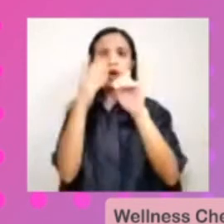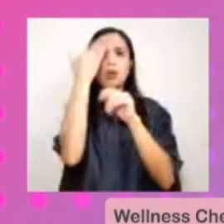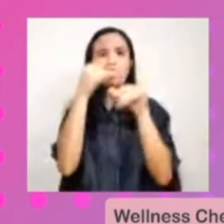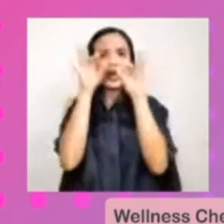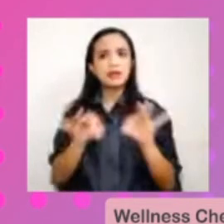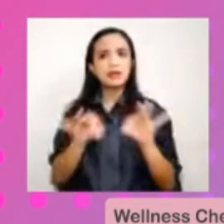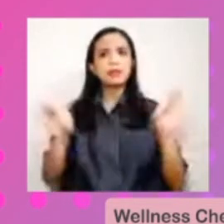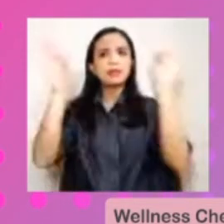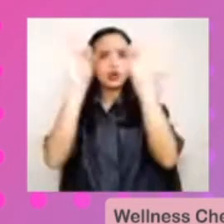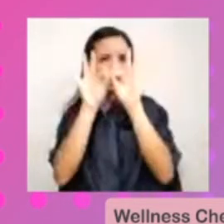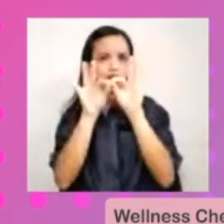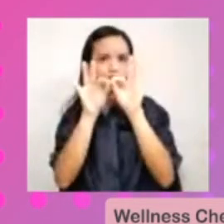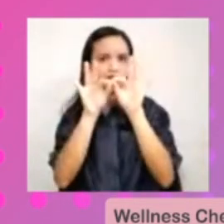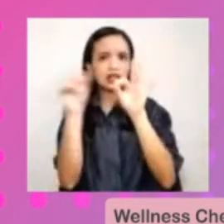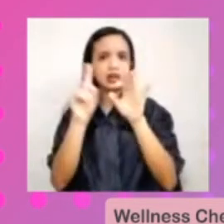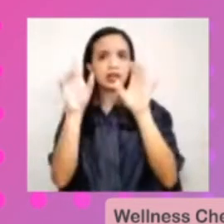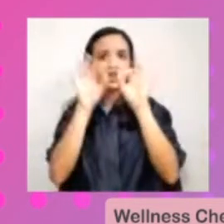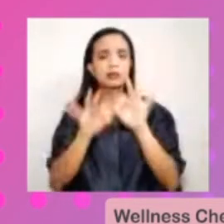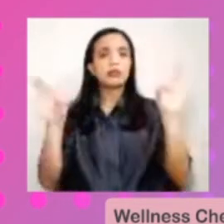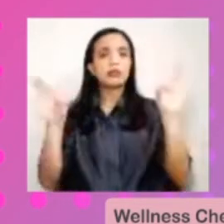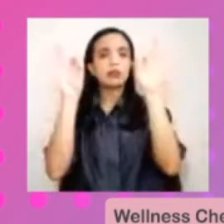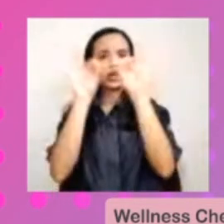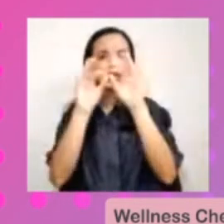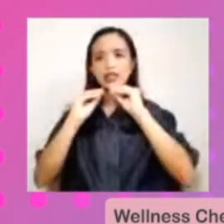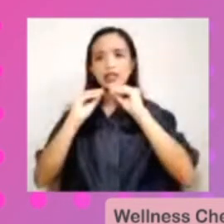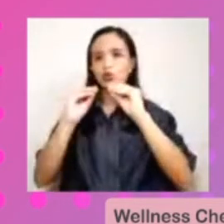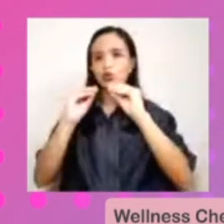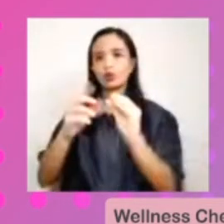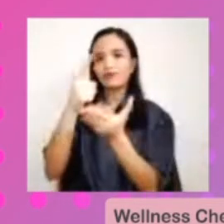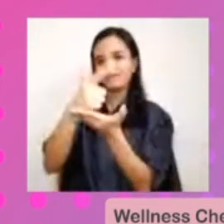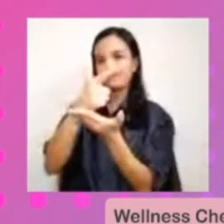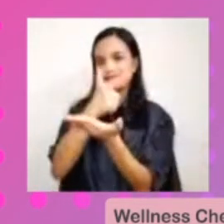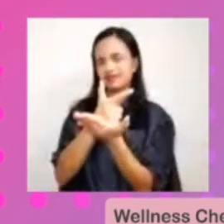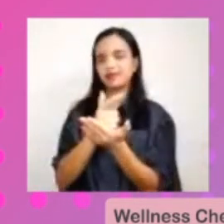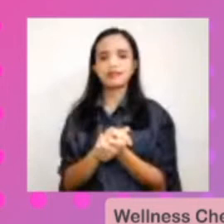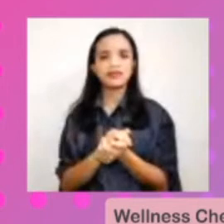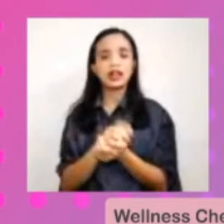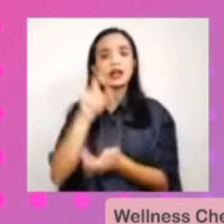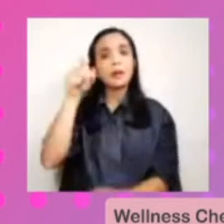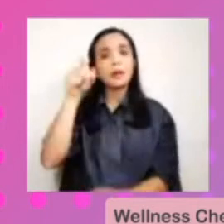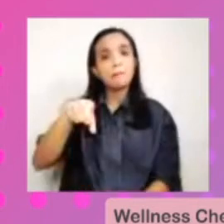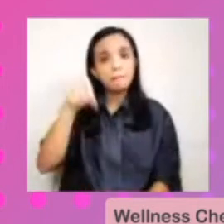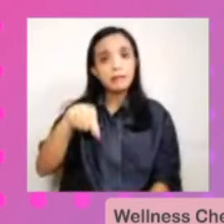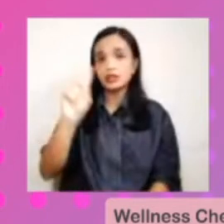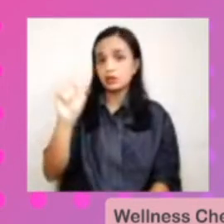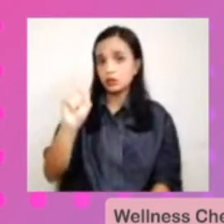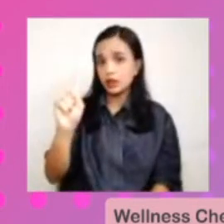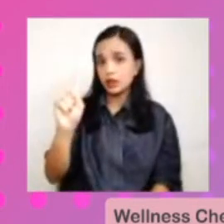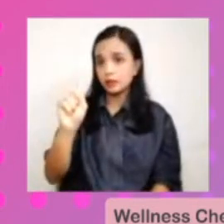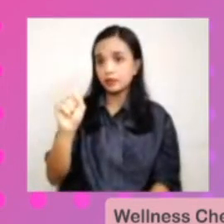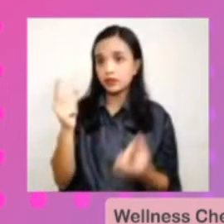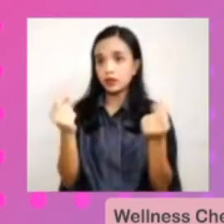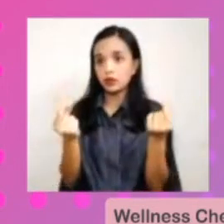mga learners. And of course, second, explain the essence of lessons and homework.